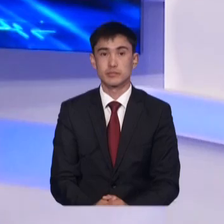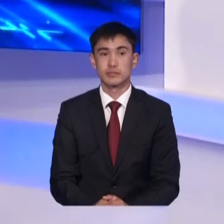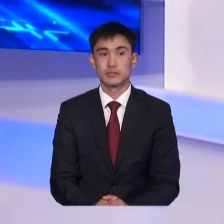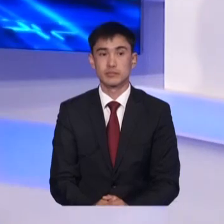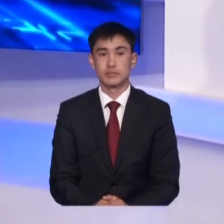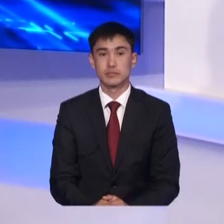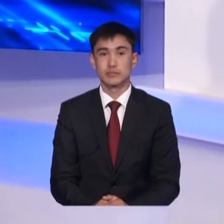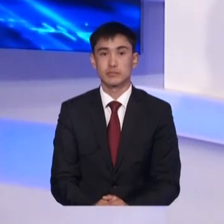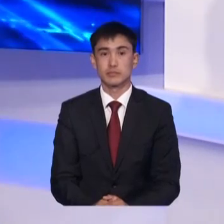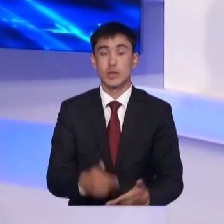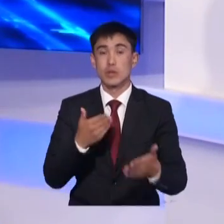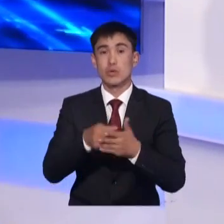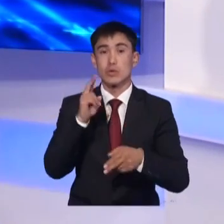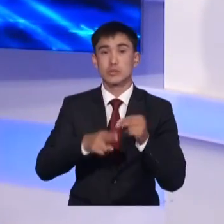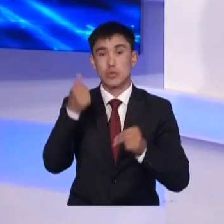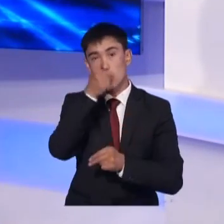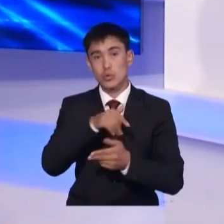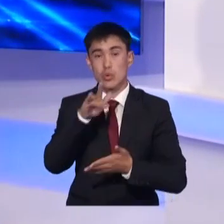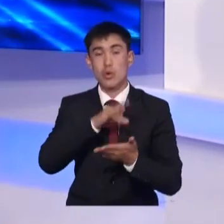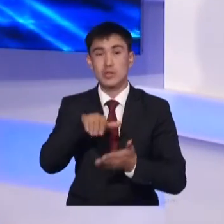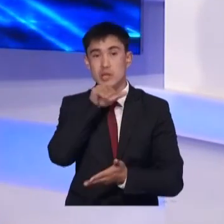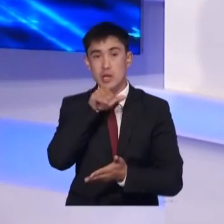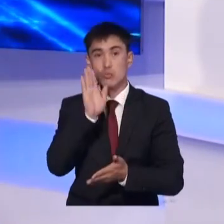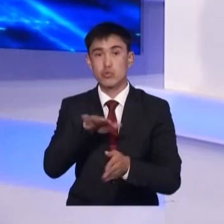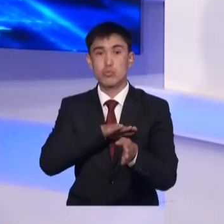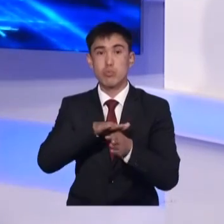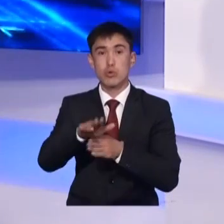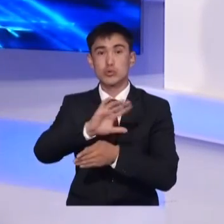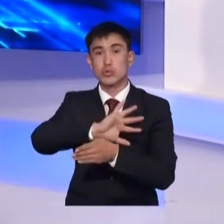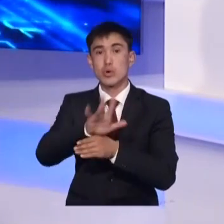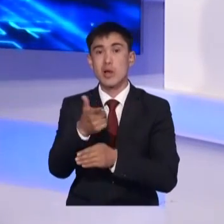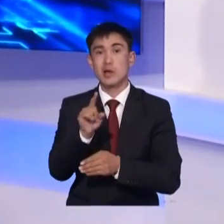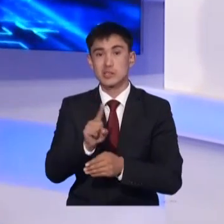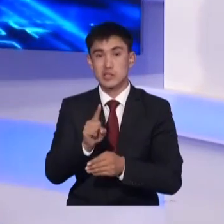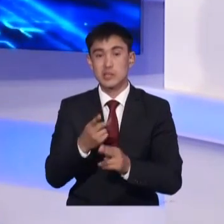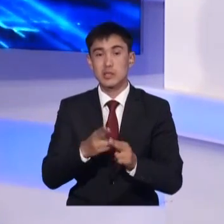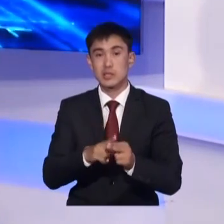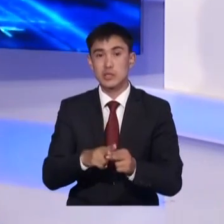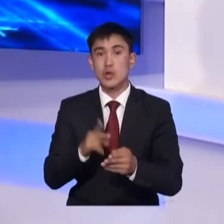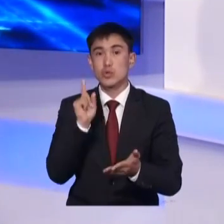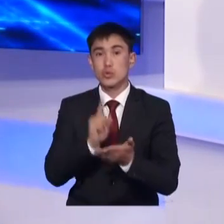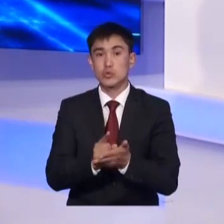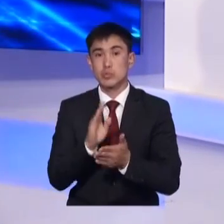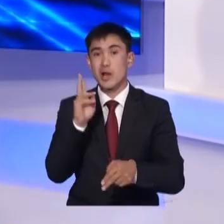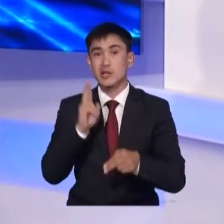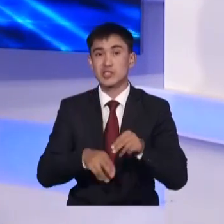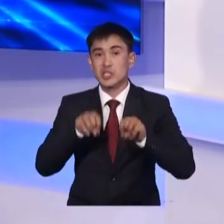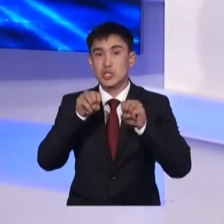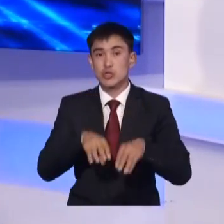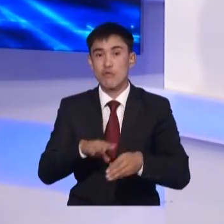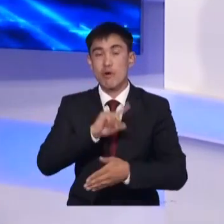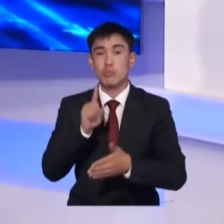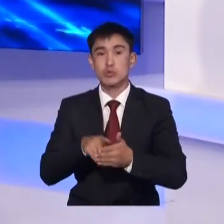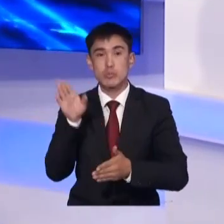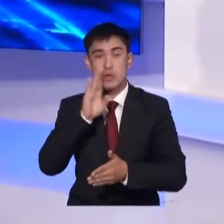журналиста до конца года город Текели будет полностью газифицирован тогда же должен быть окончательно решён и